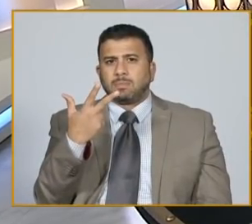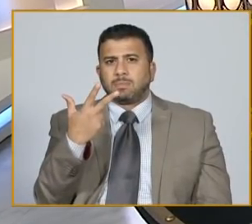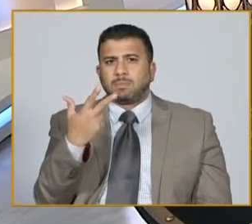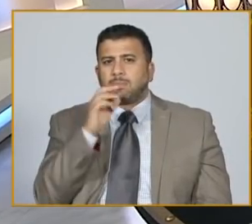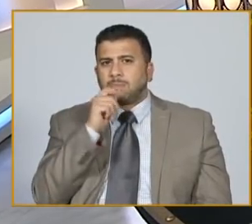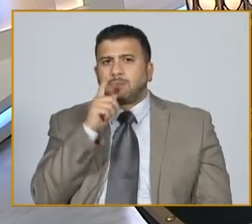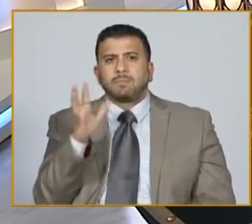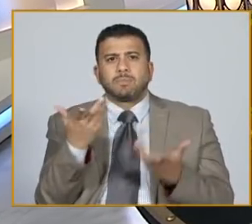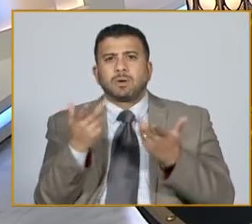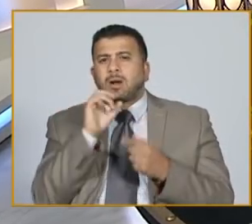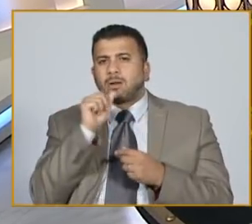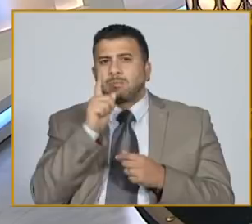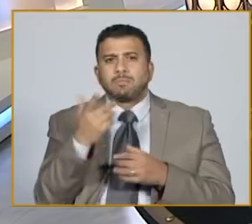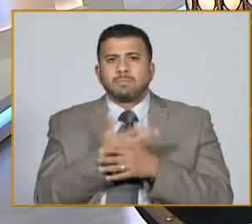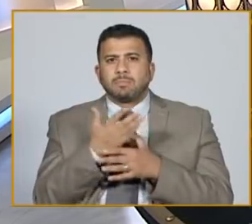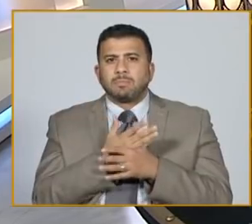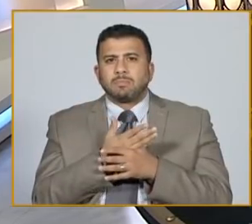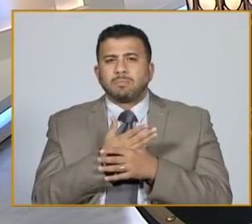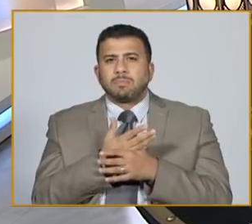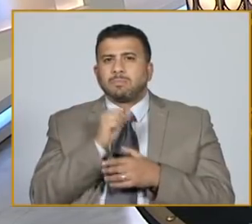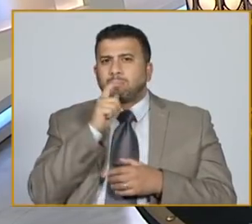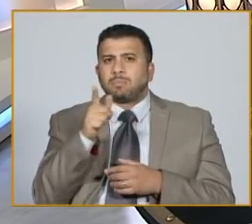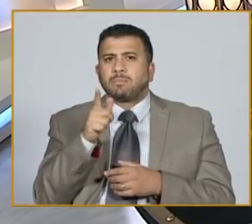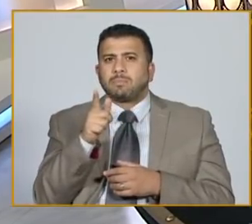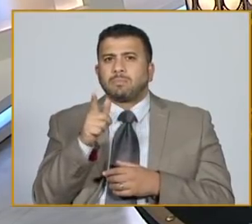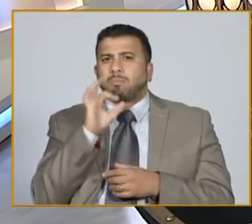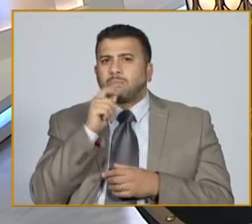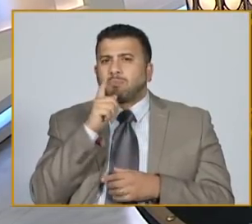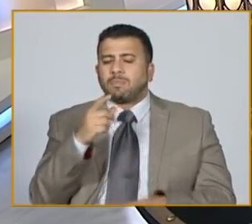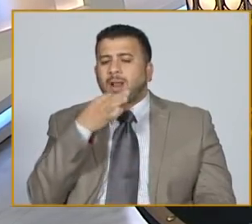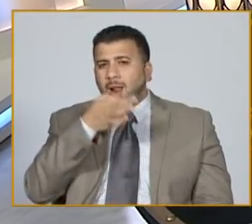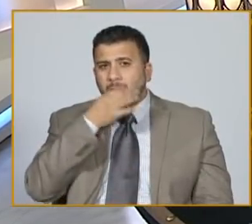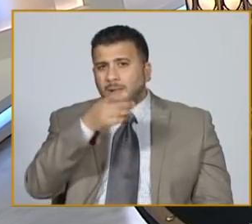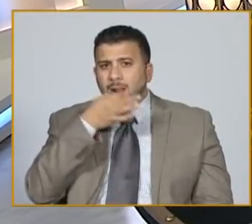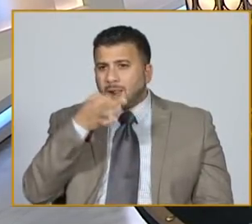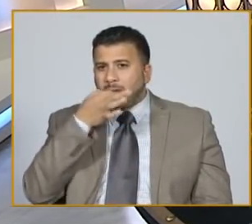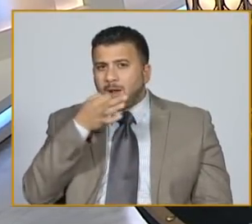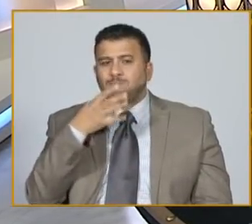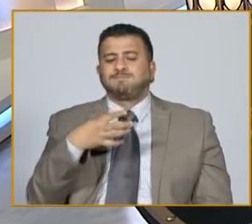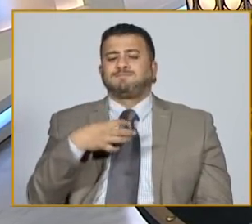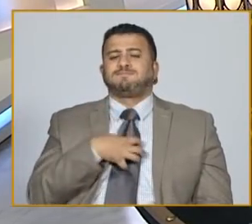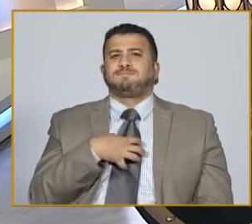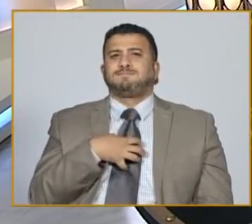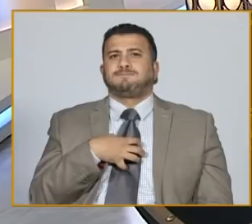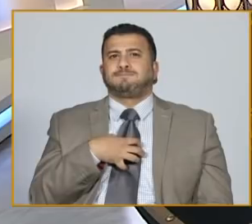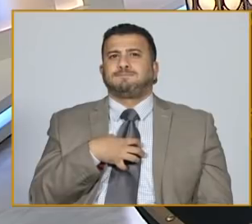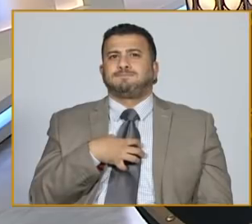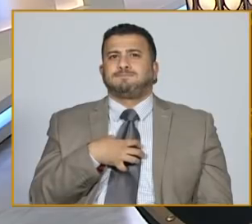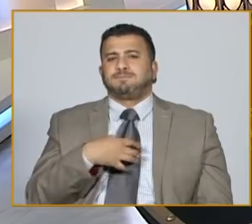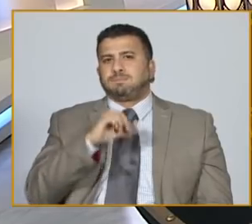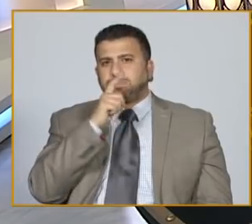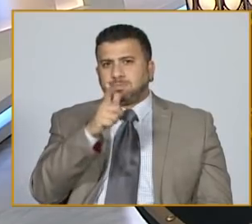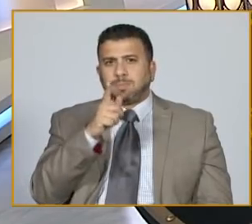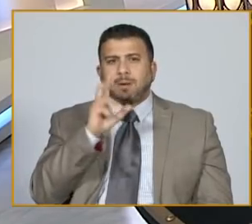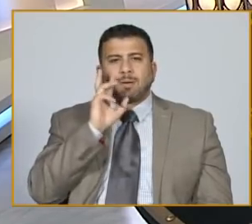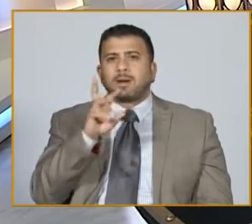ليش ما تجون عند الوالد؟ قال لا ما بني المقر. مثل ما تقول يعني استر فيهم الكلام يا شيخ. فواحد فيهم هو شوي